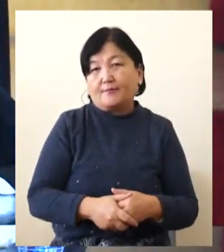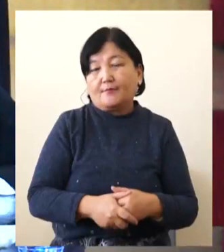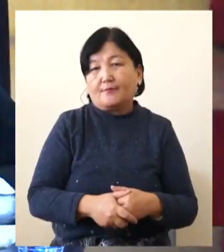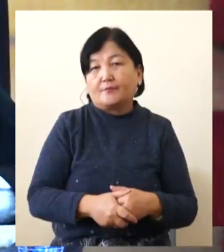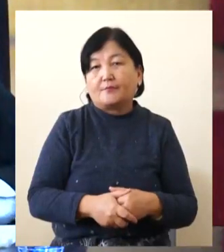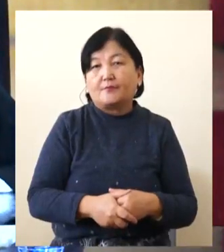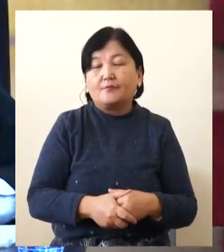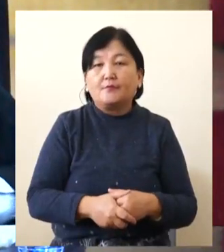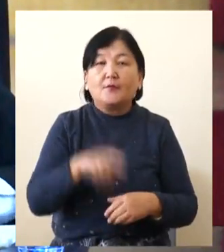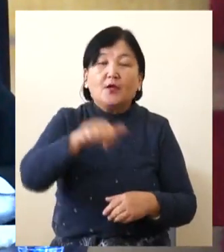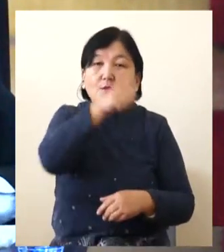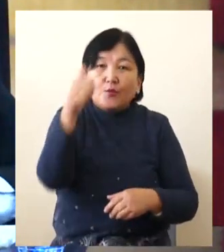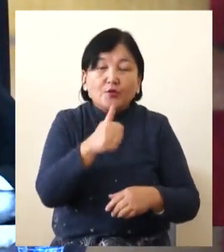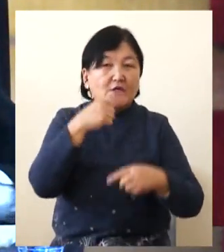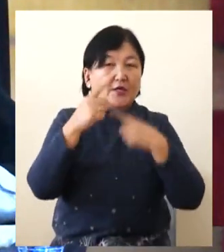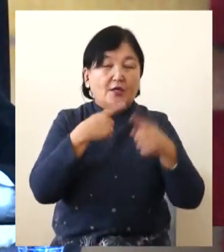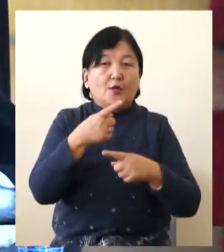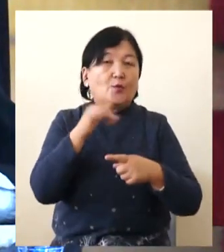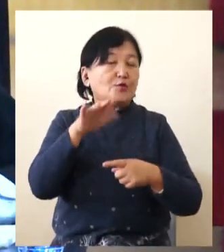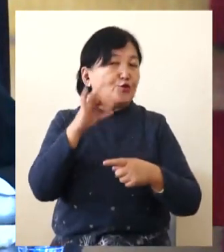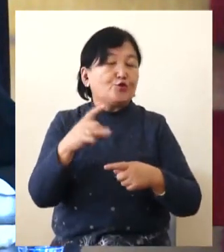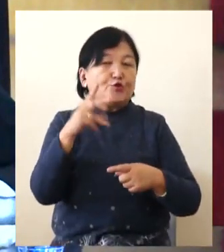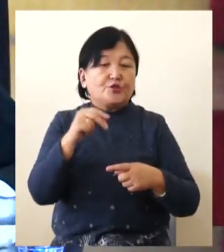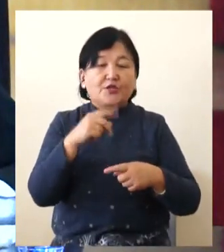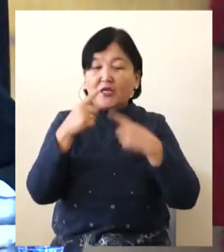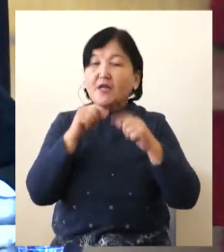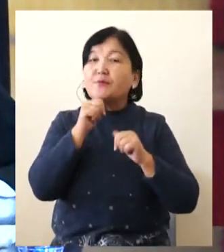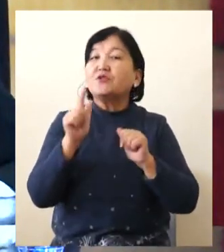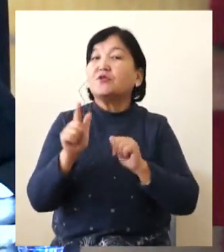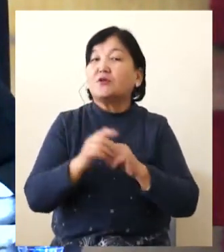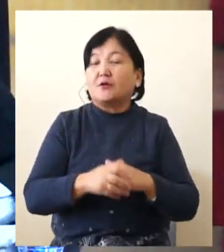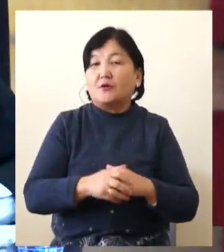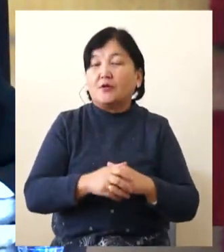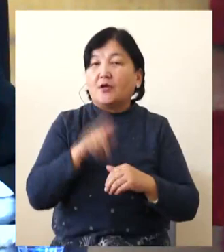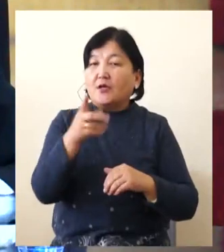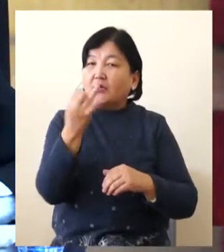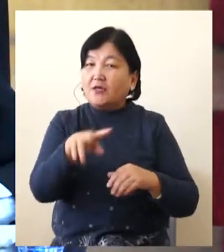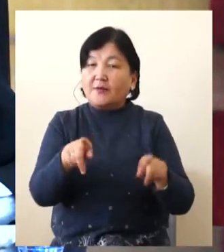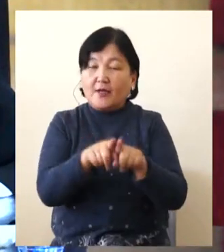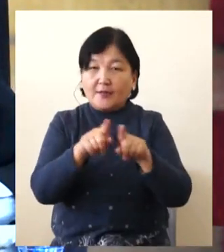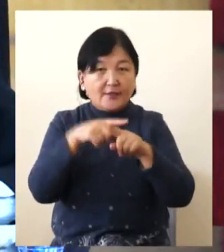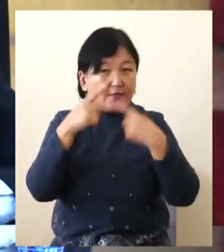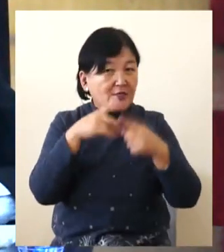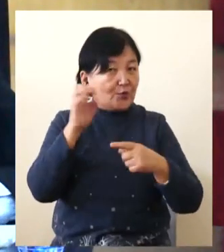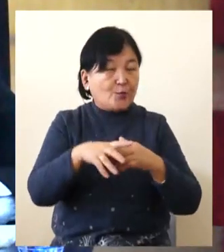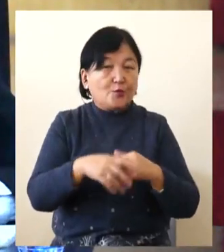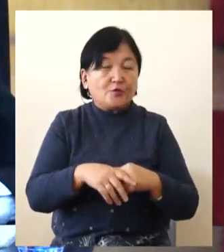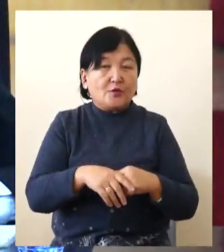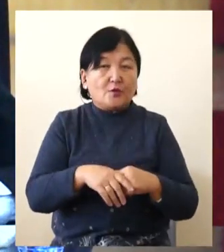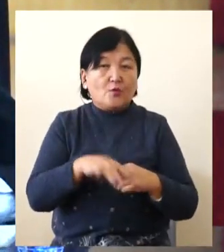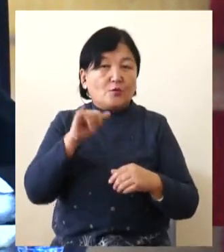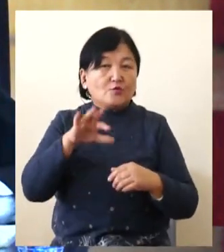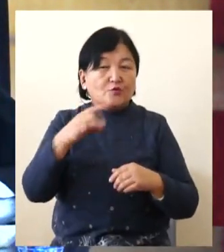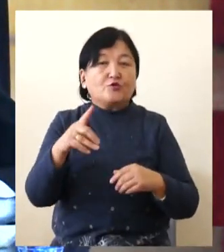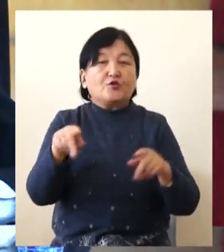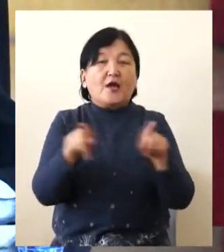Тэгэхээр энэ бүхнийг ярихад зөвхөн улс төрчдийн яриа биш. Энийг яг ийм маягаар ярьсан хүмүүс улс төрчдөө